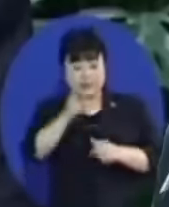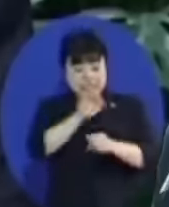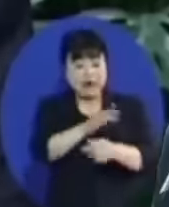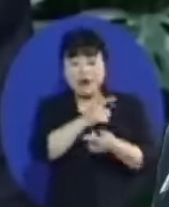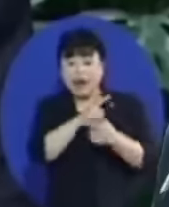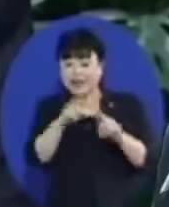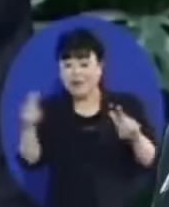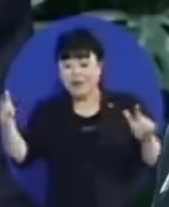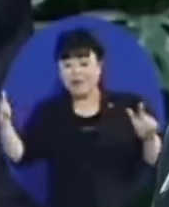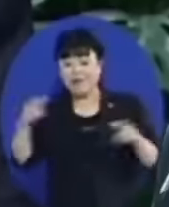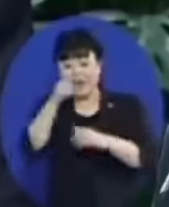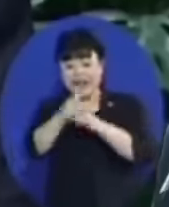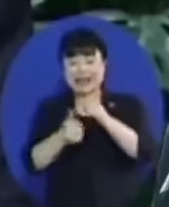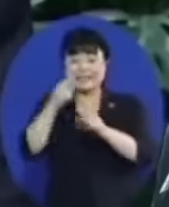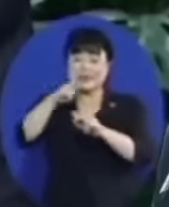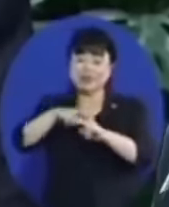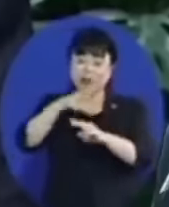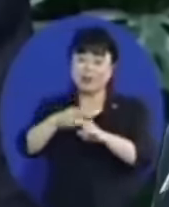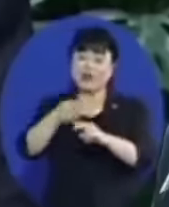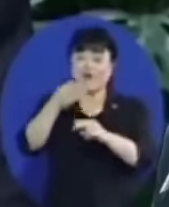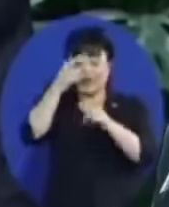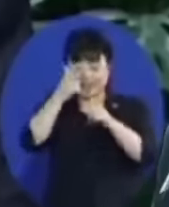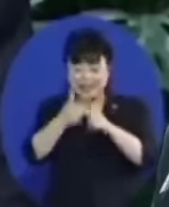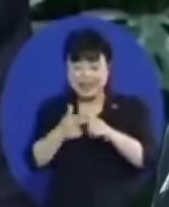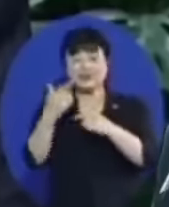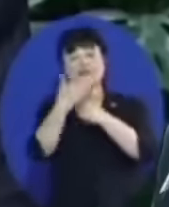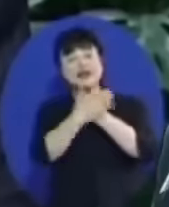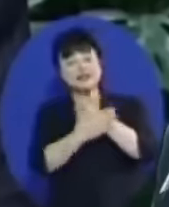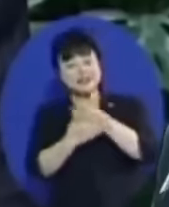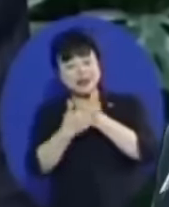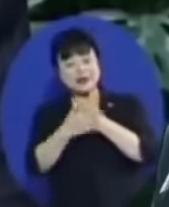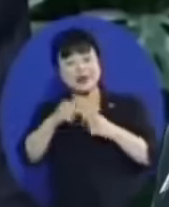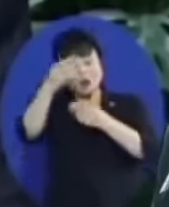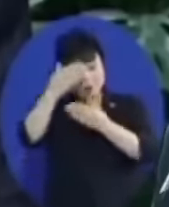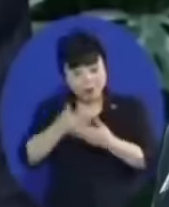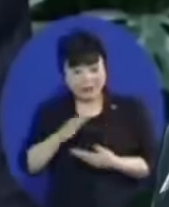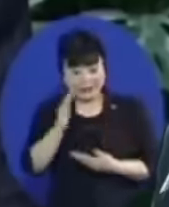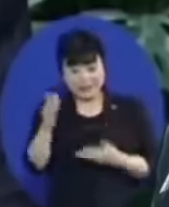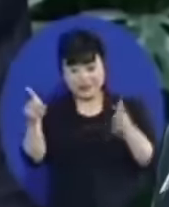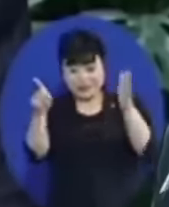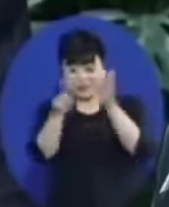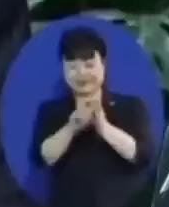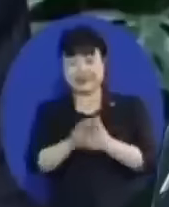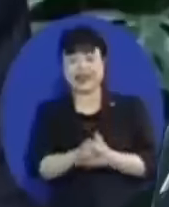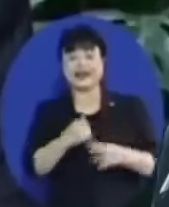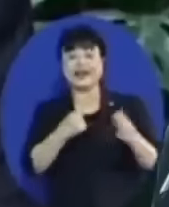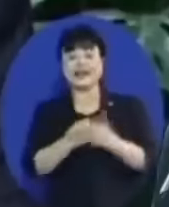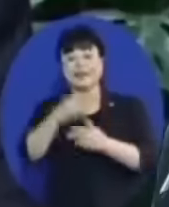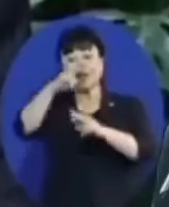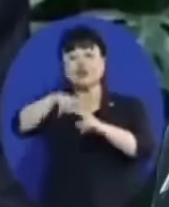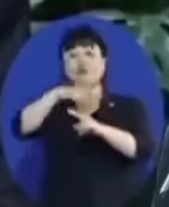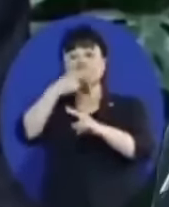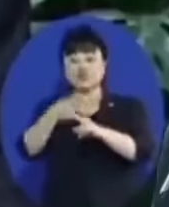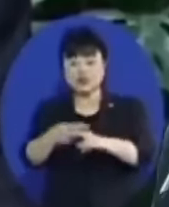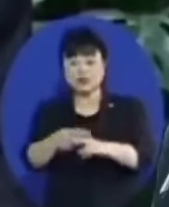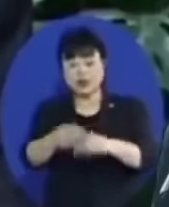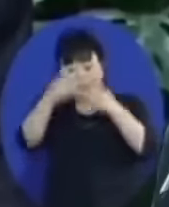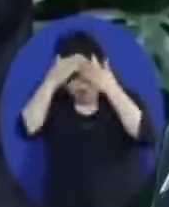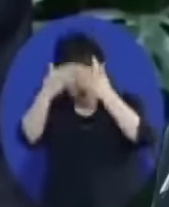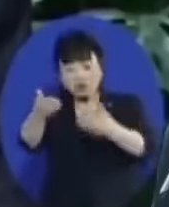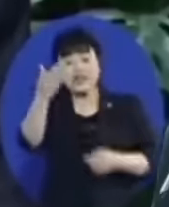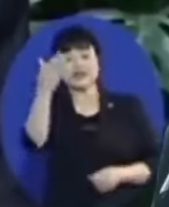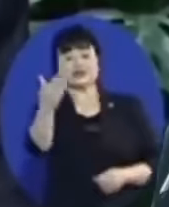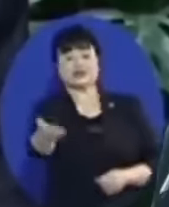아닌 것입니다. 하나님이 선물로 예수 그리스도의 은혜로 구원을 우리에게 주시는 것입니다. 그러므로 선물이란 그저 주는